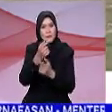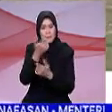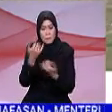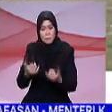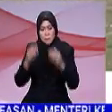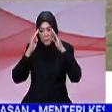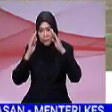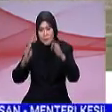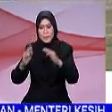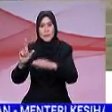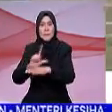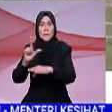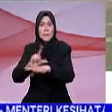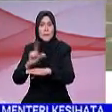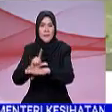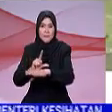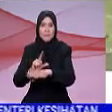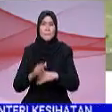fokus kepada latihan.